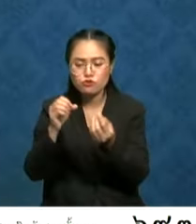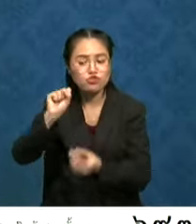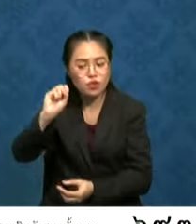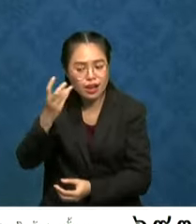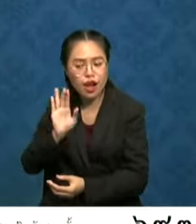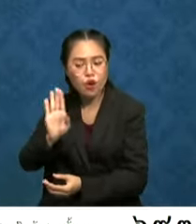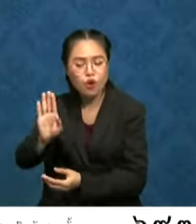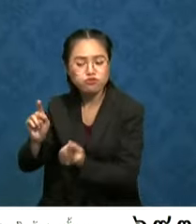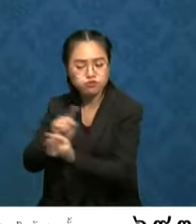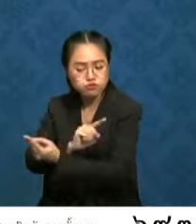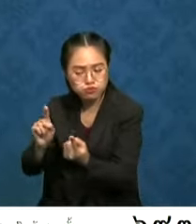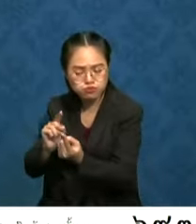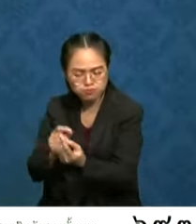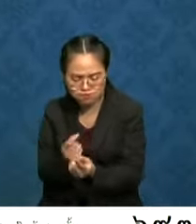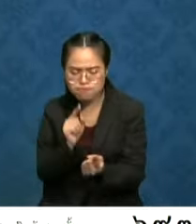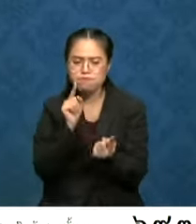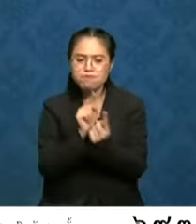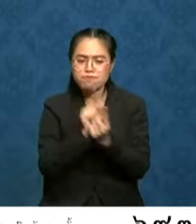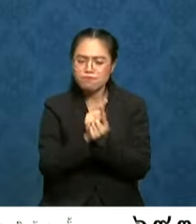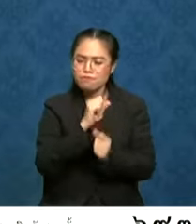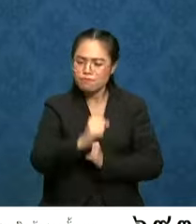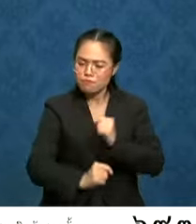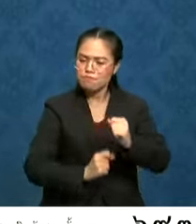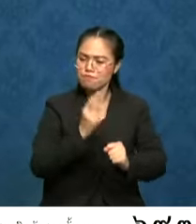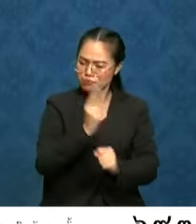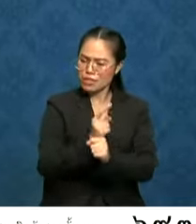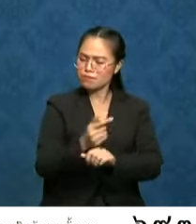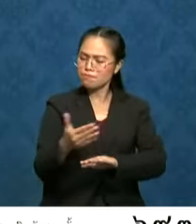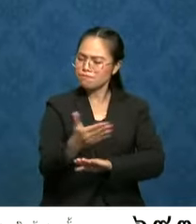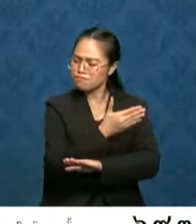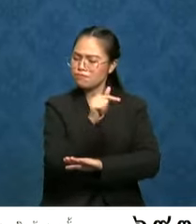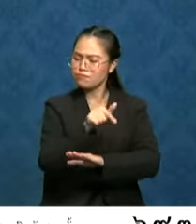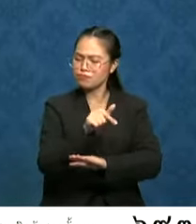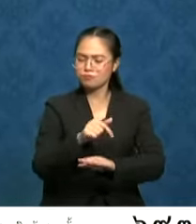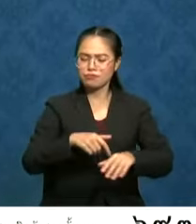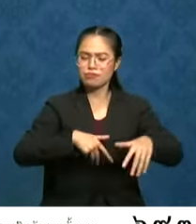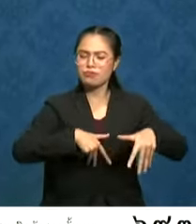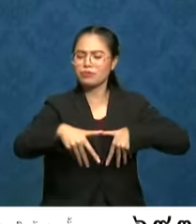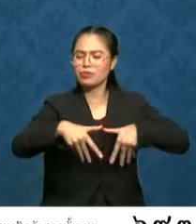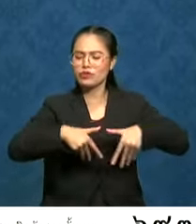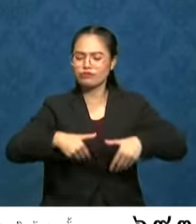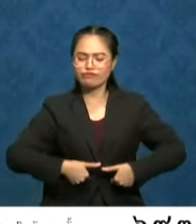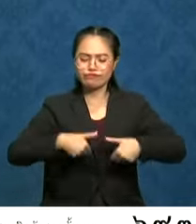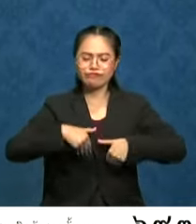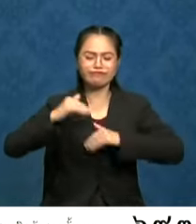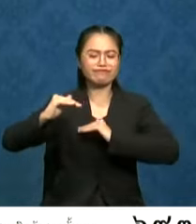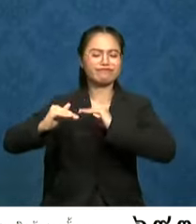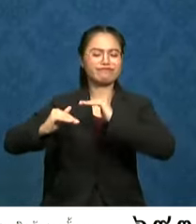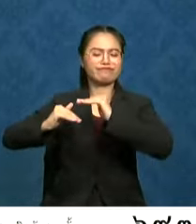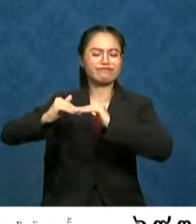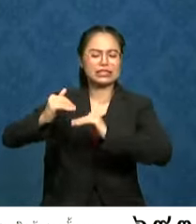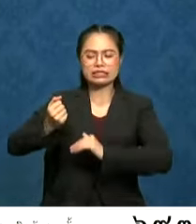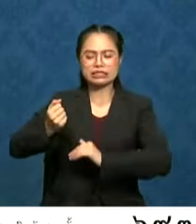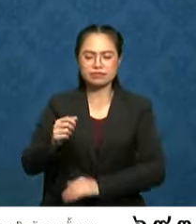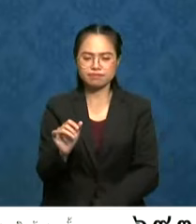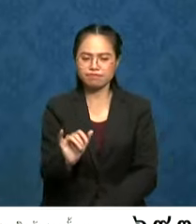สะท้อนให้เห็นแล้วว่า 1ปีที่ผ่านมาคนไทยไม่ได้มีความมั่นคงในชีวิตใดๆเพิ่มขึ้นเลยท่านประดานครับ